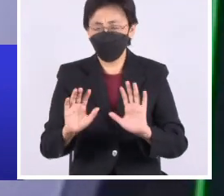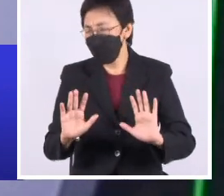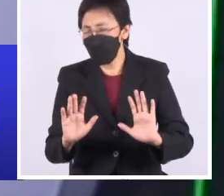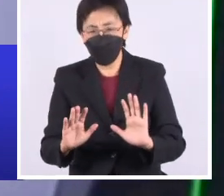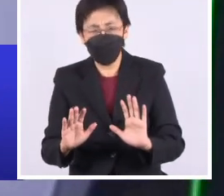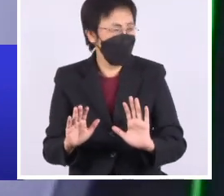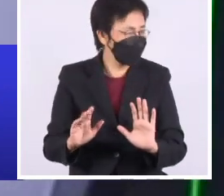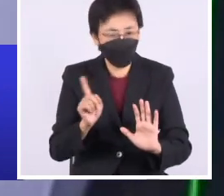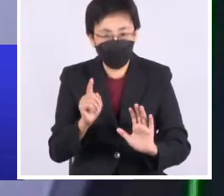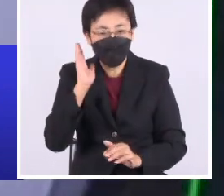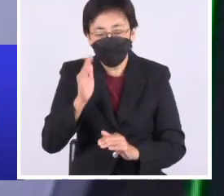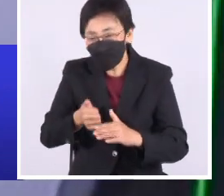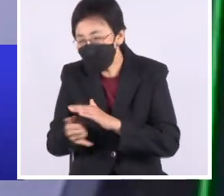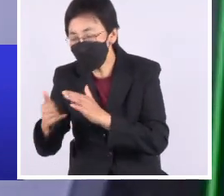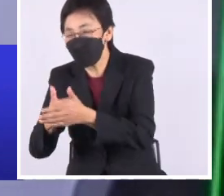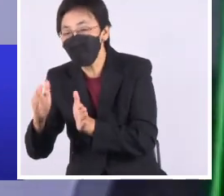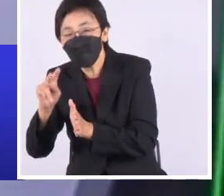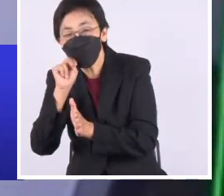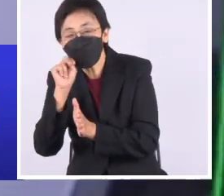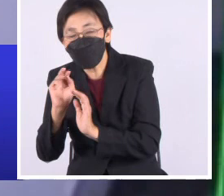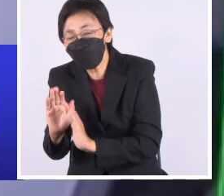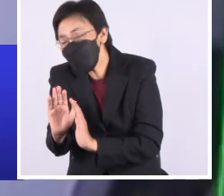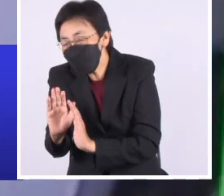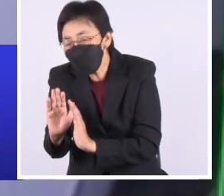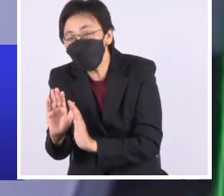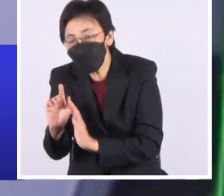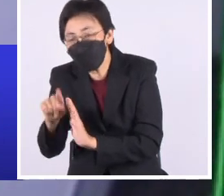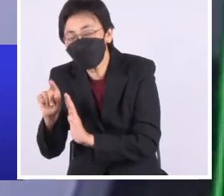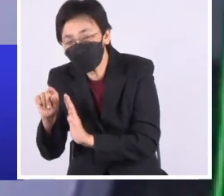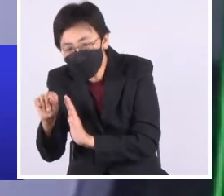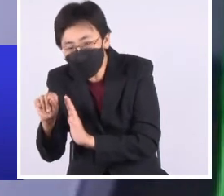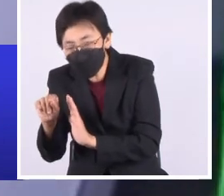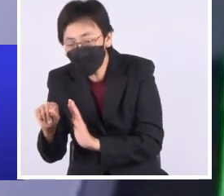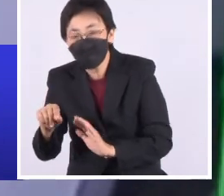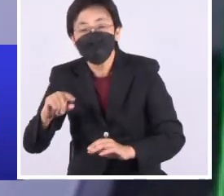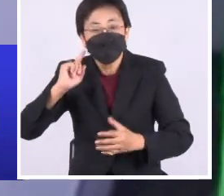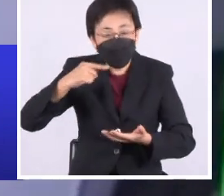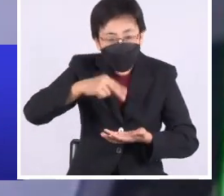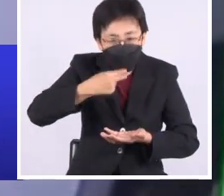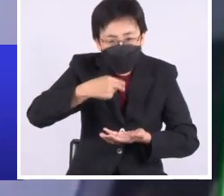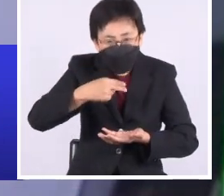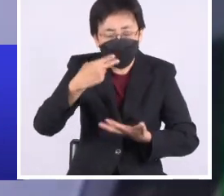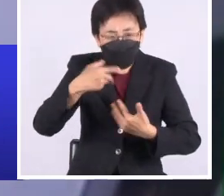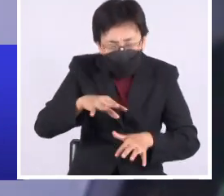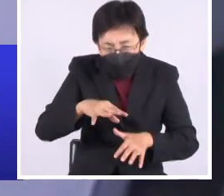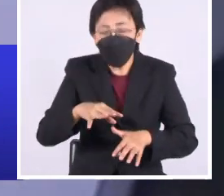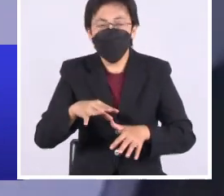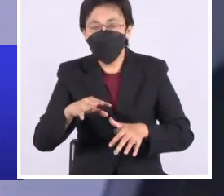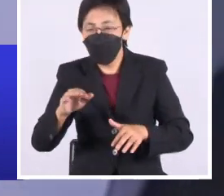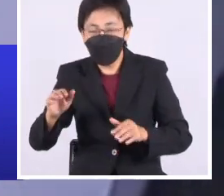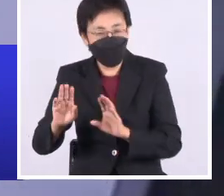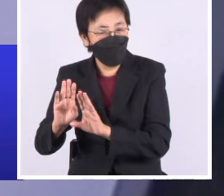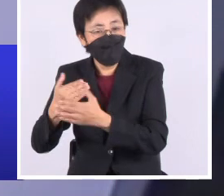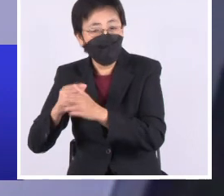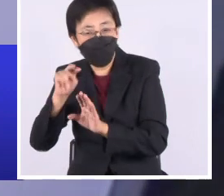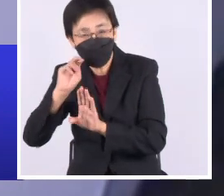ผู้ตายเนี่ยกินก๋วยเตี๋ยวเสร็จจึงออกมาเพื่อจะออกไปจากห้องแต่มาเจอผู้ตายจึงเกิดการต่อสู้กันนี่บอกแบบนี้โดยเขา